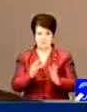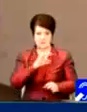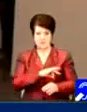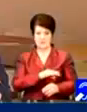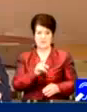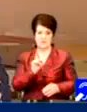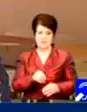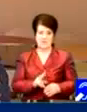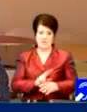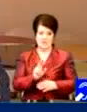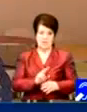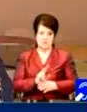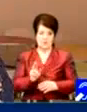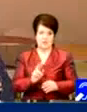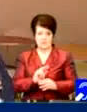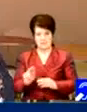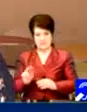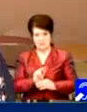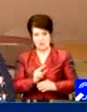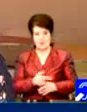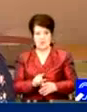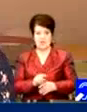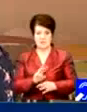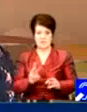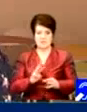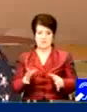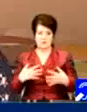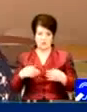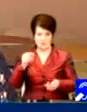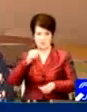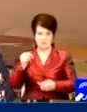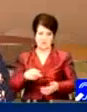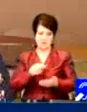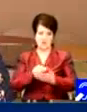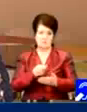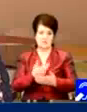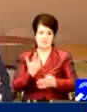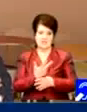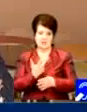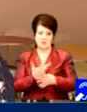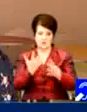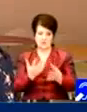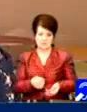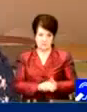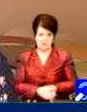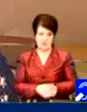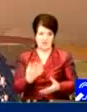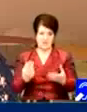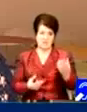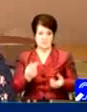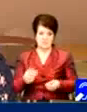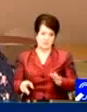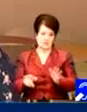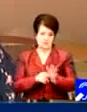de educație și instruire conform cerințelor Ministerului Educației, de o alimentație de 3 ori în zi, de asemenea să se joace